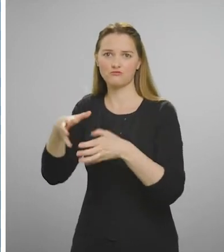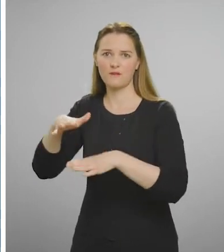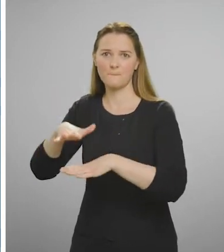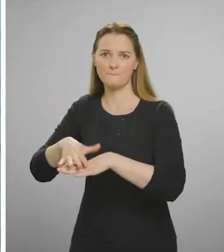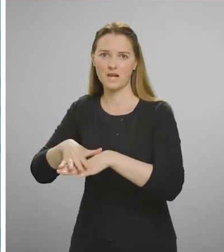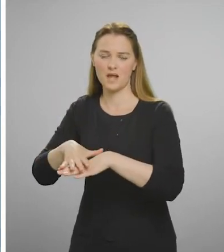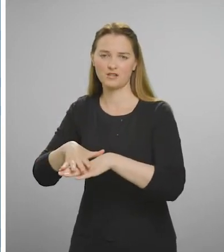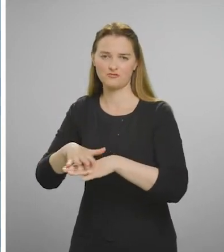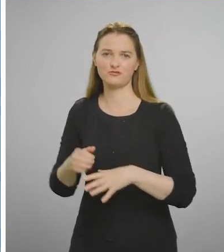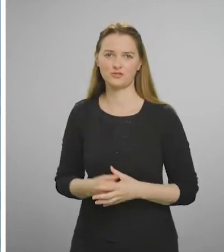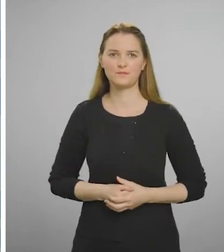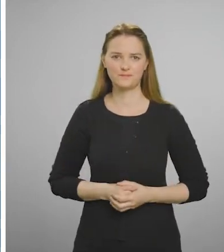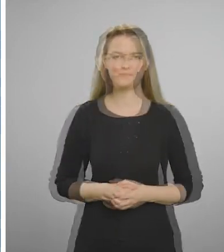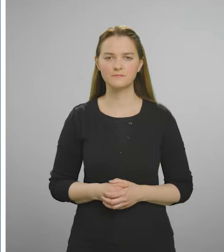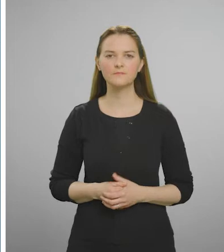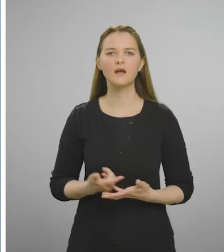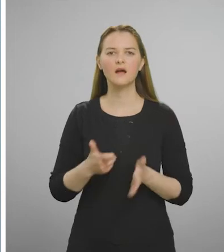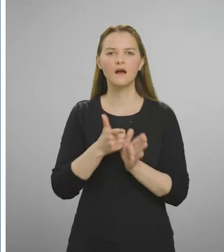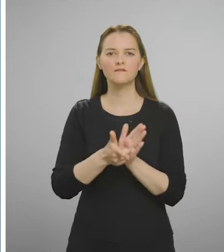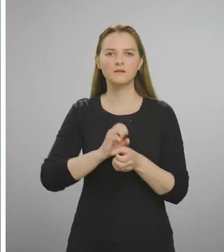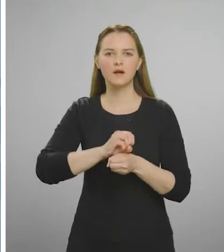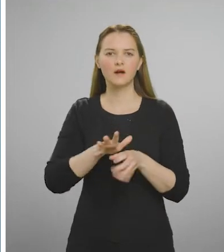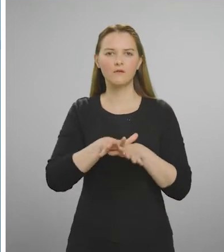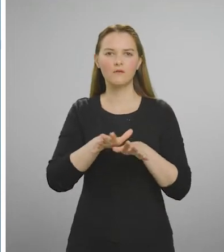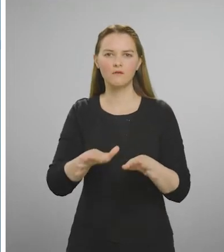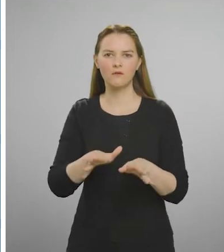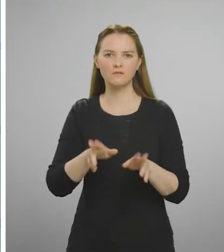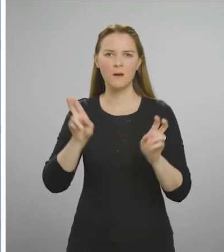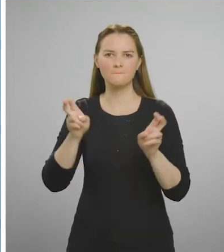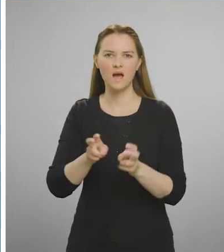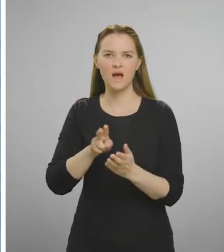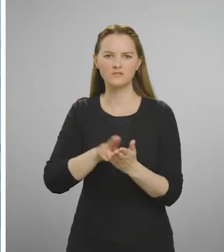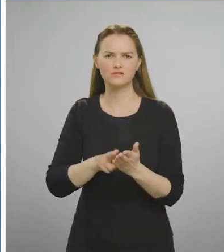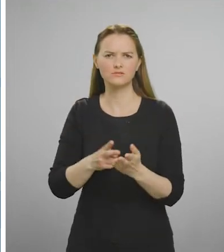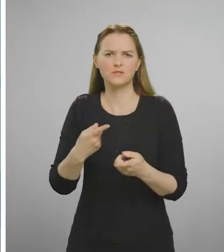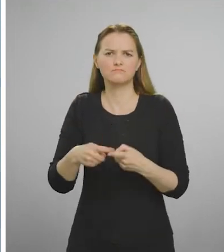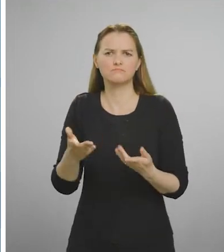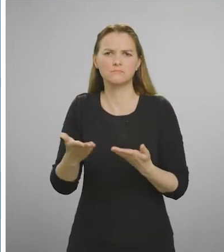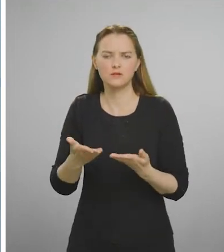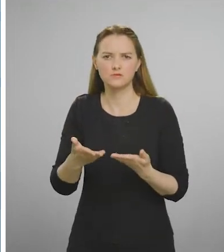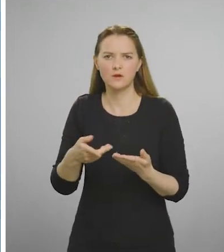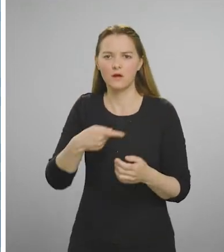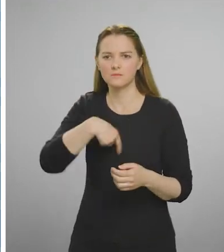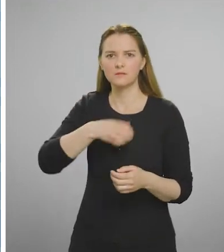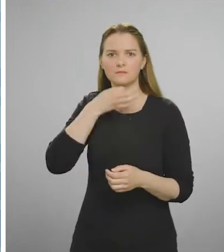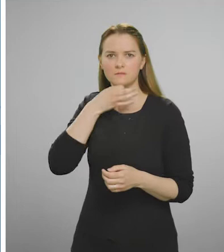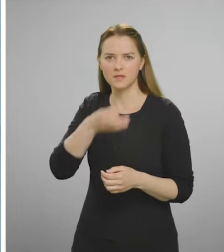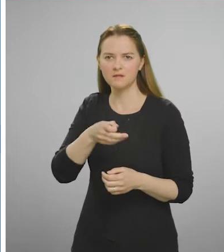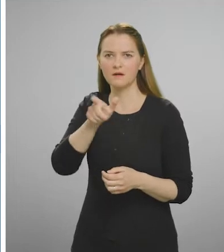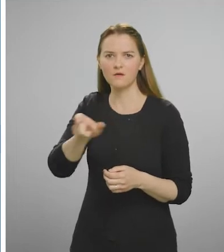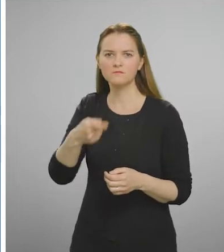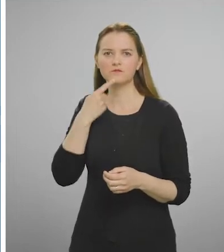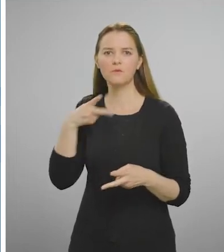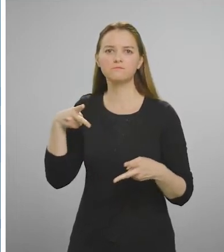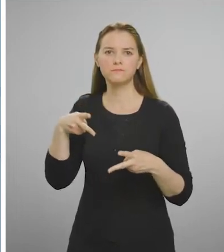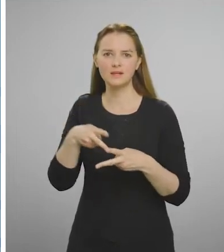na društvenim mrežama. A zašto se tijekom pandemije čitalo manje? Na to su nam odgovorili oni koji su prestali